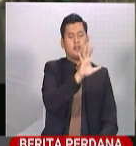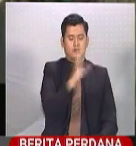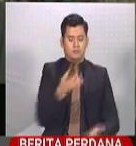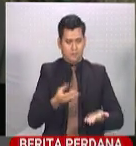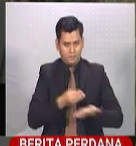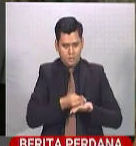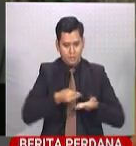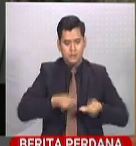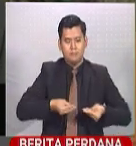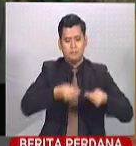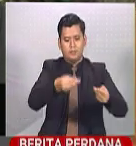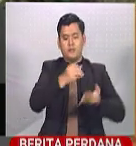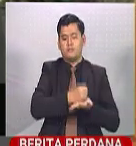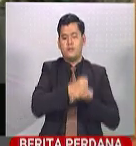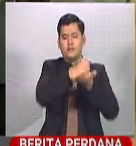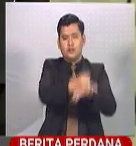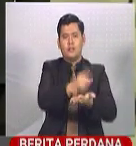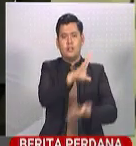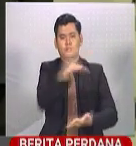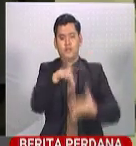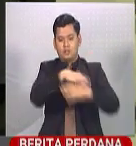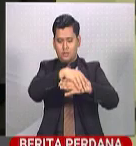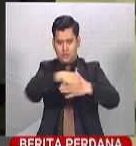RM500 yang kita bagikan.